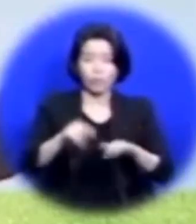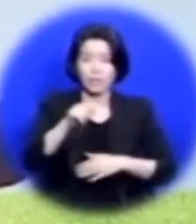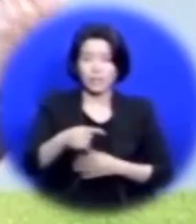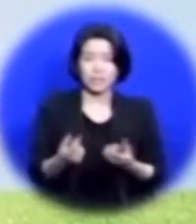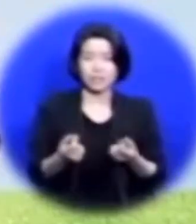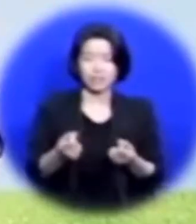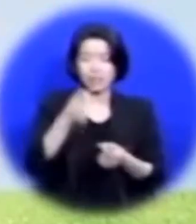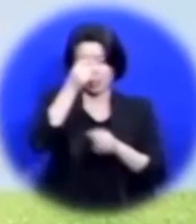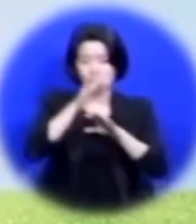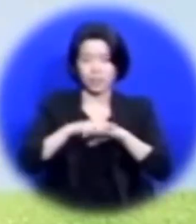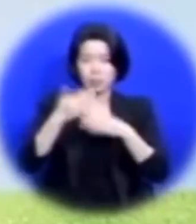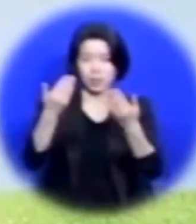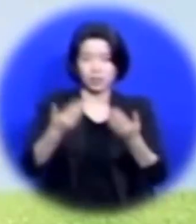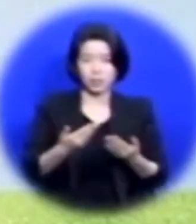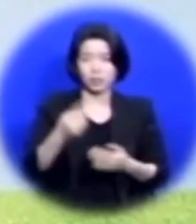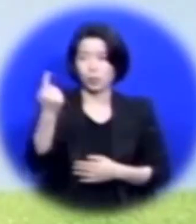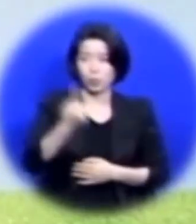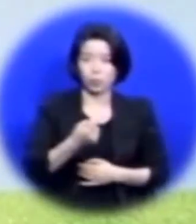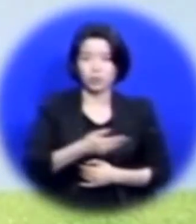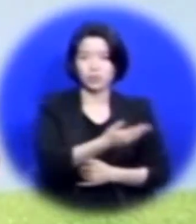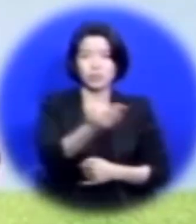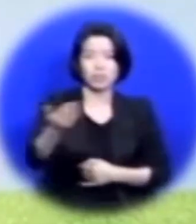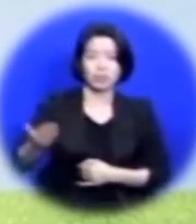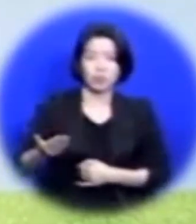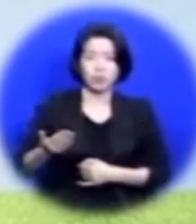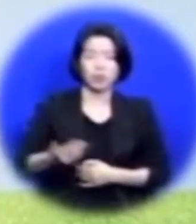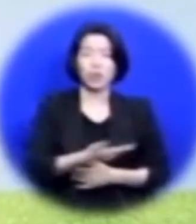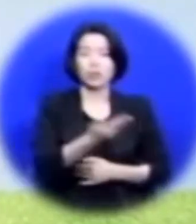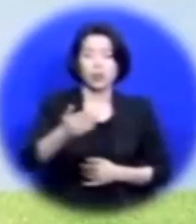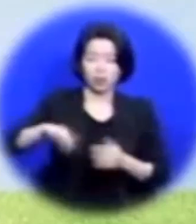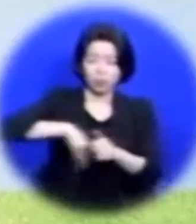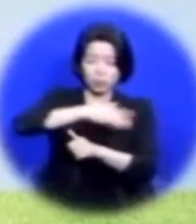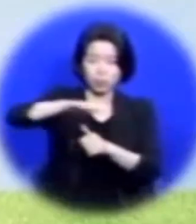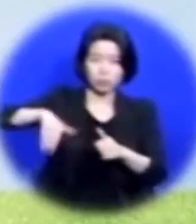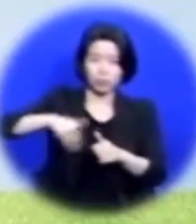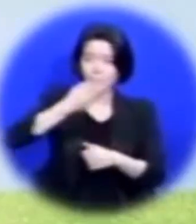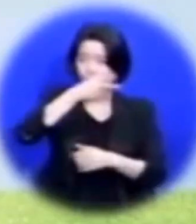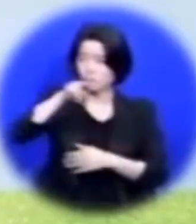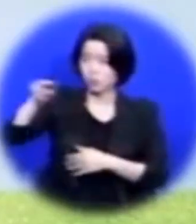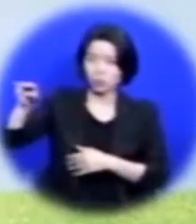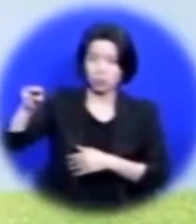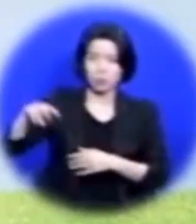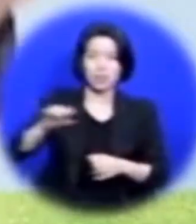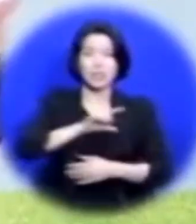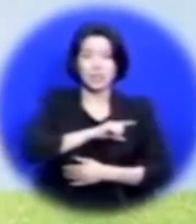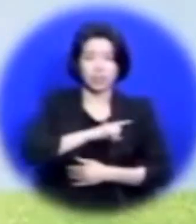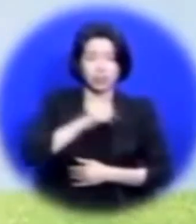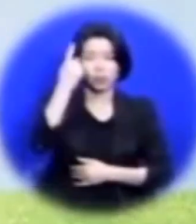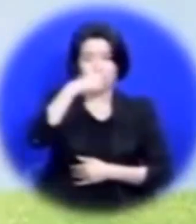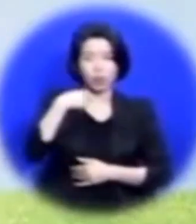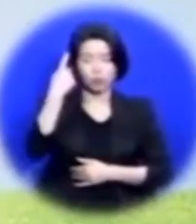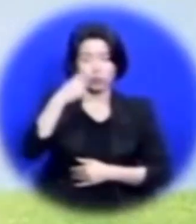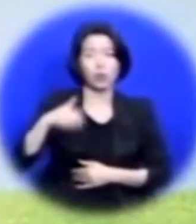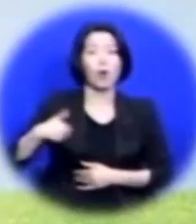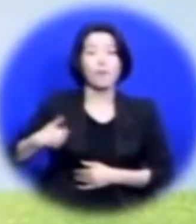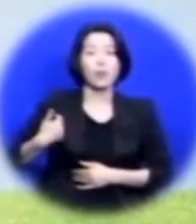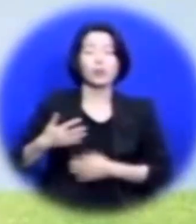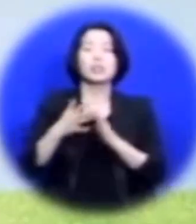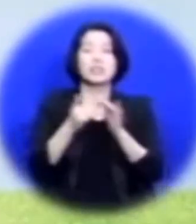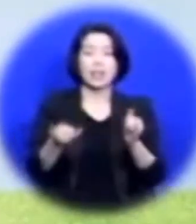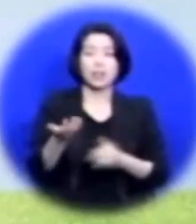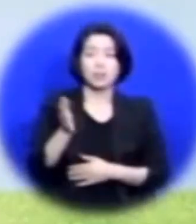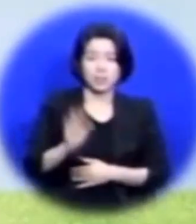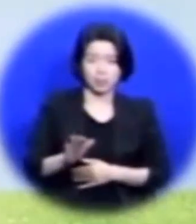예배를 드리러 50 여러분 여러분 주변을 둘러보면 이름도 얼굴도 모르는 사람이긴